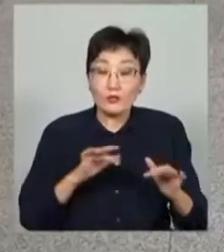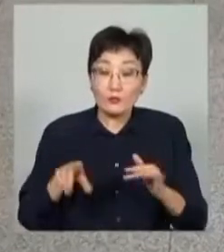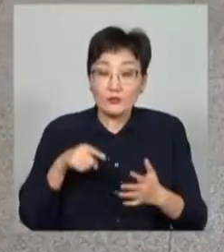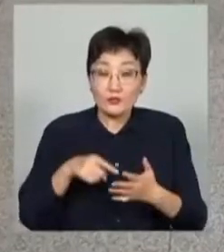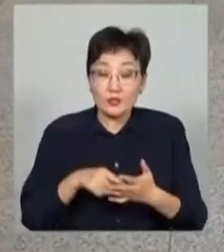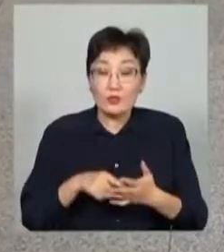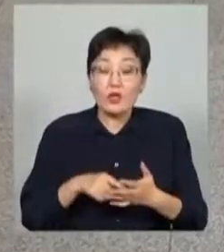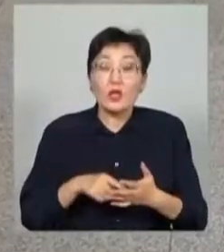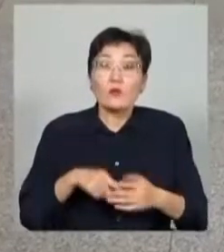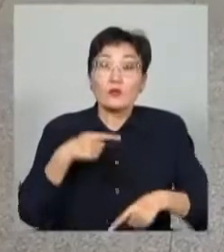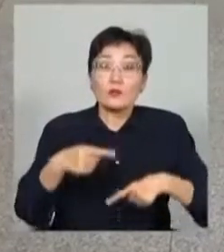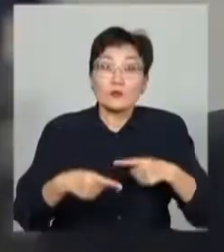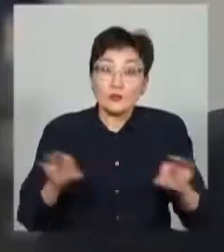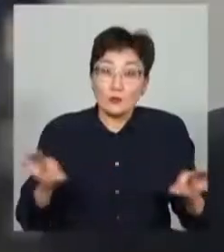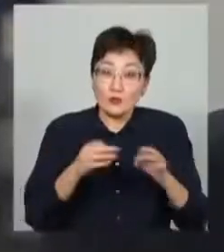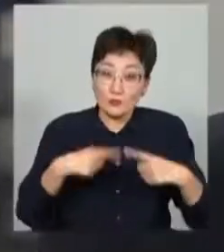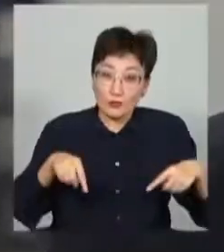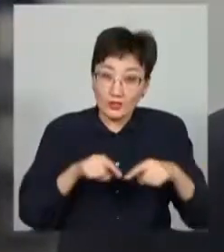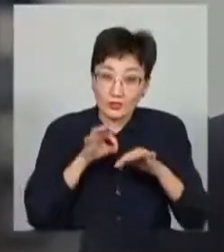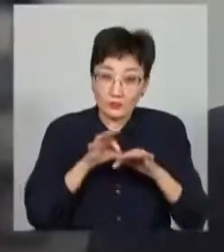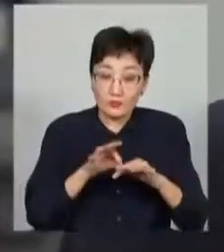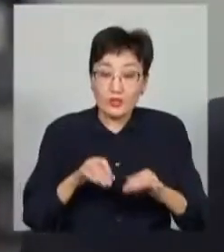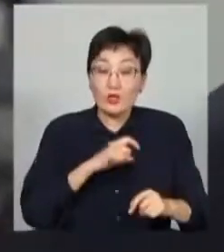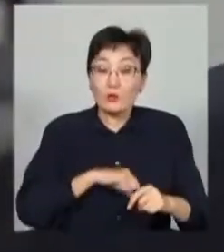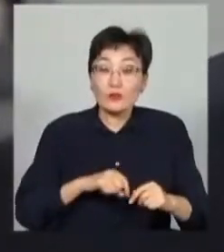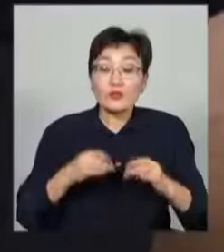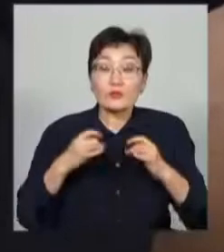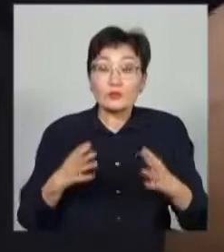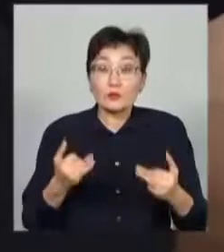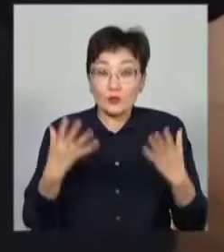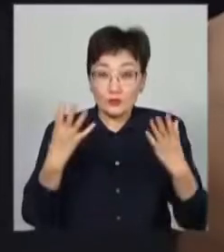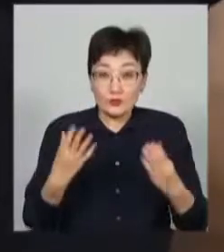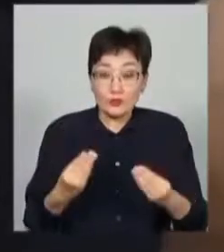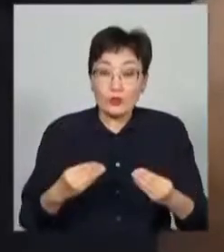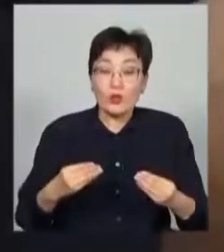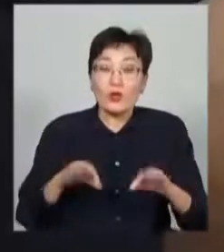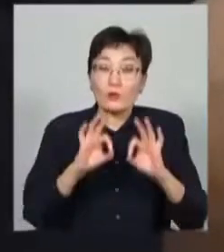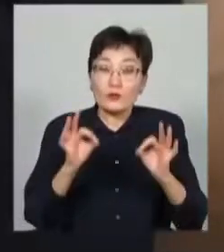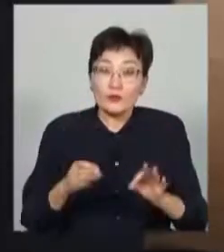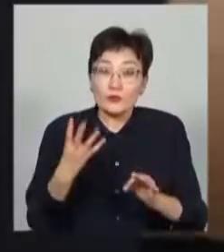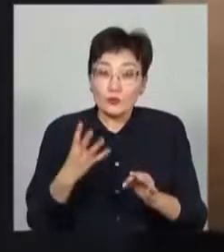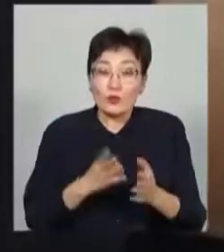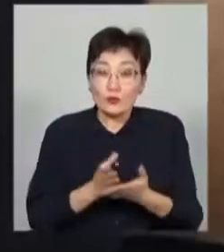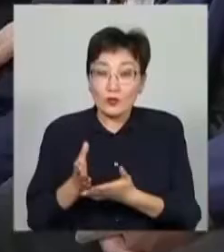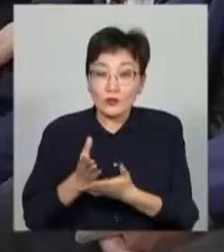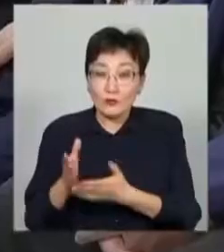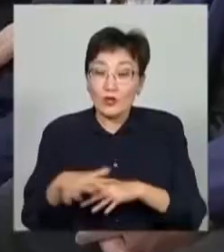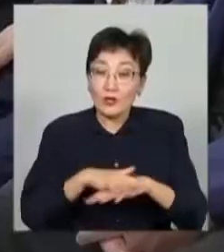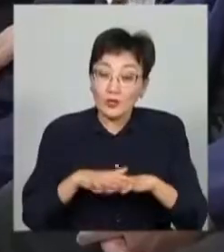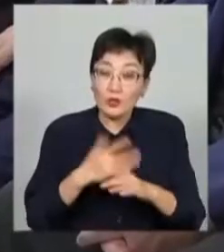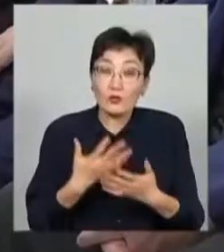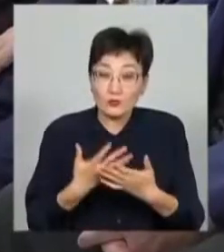қаладағы мультимедиалық дәстүрлі музыка орталығында өтті. Рухани кештен бүгінгі күнде өнердің 4 түрлі мектебін көпшілікке насихаттап